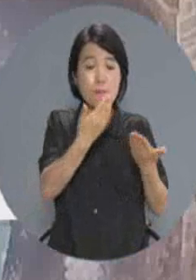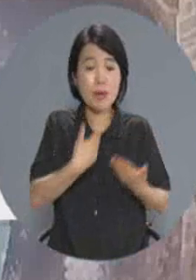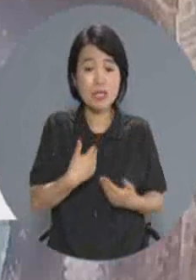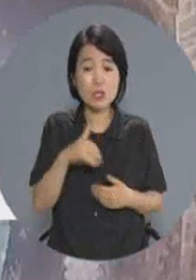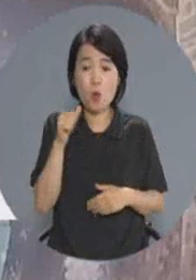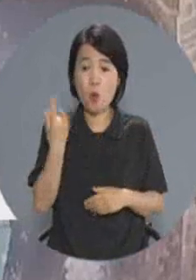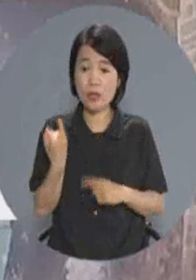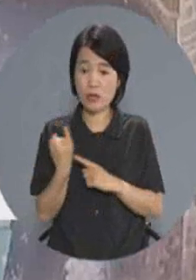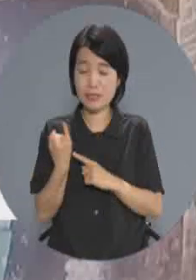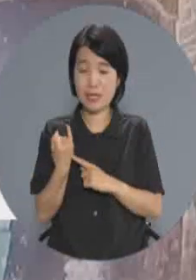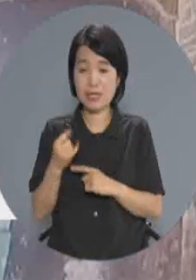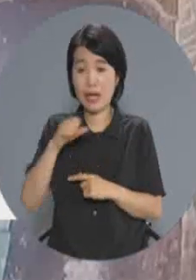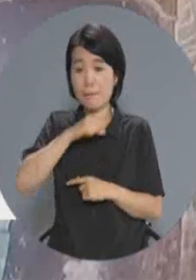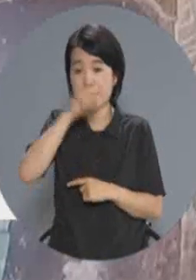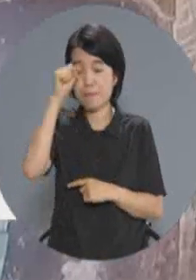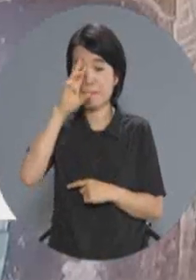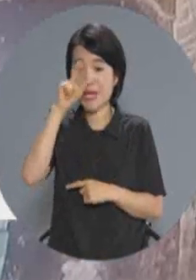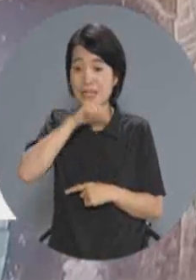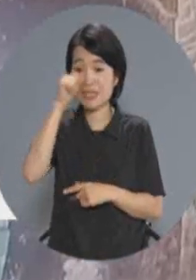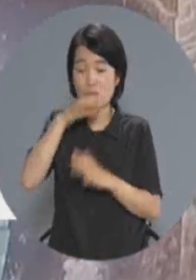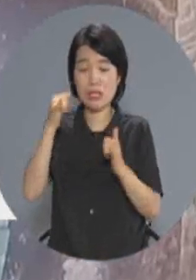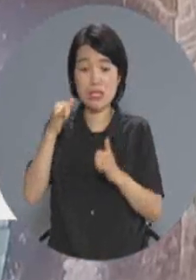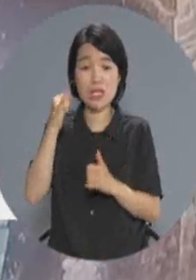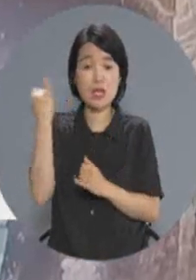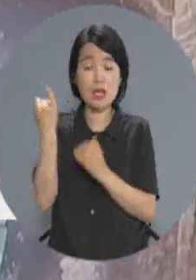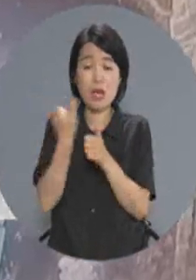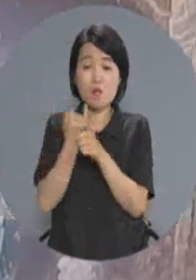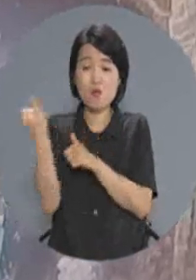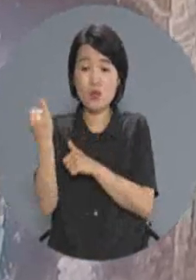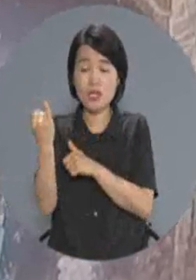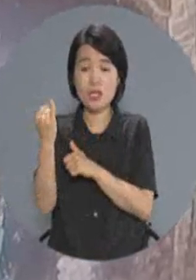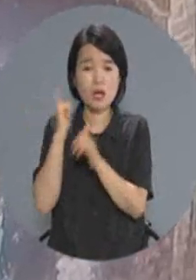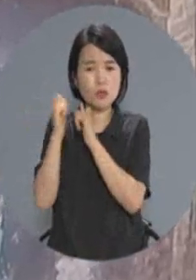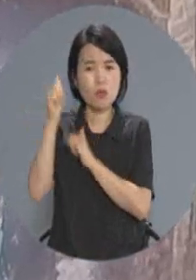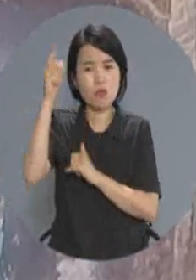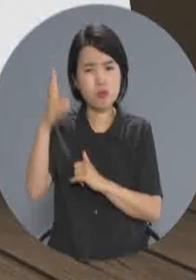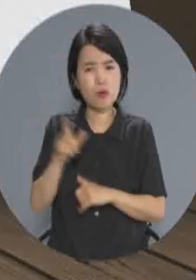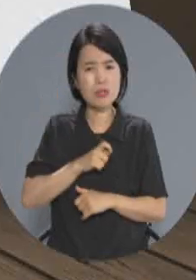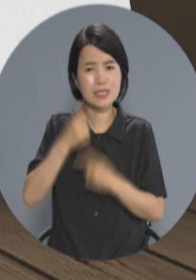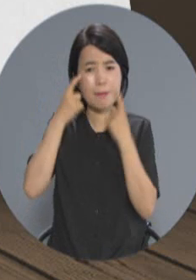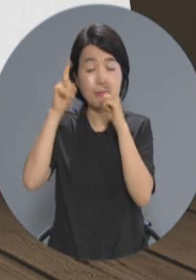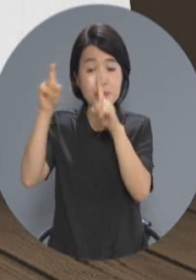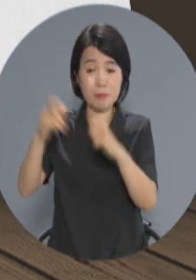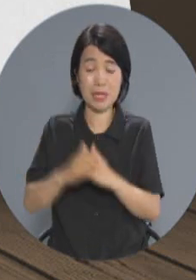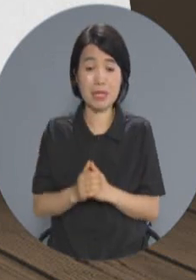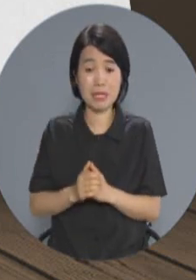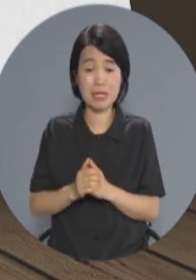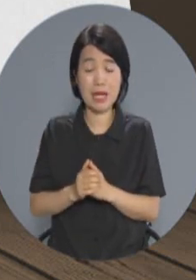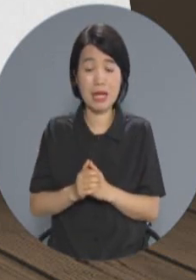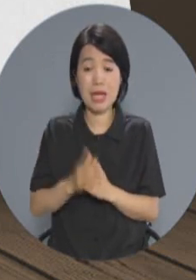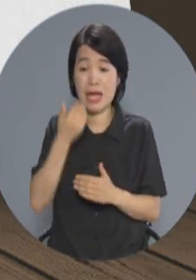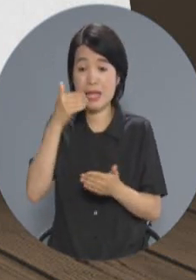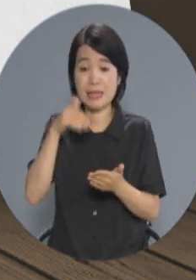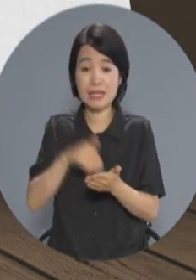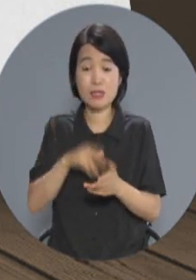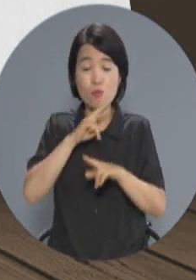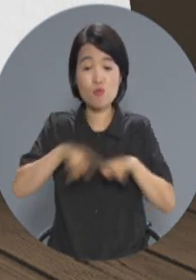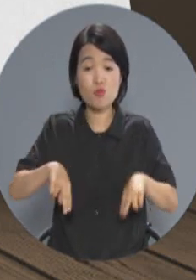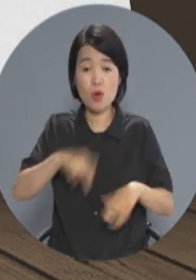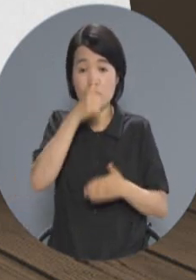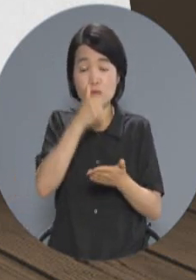홍 씨와 박 당선인 부인과의 잦은 통화에 의구심을 품고 있습니다. 이들이 받고 있는 당선무효 유도